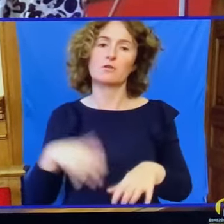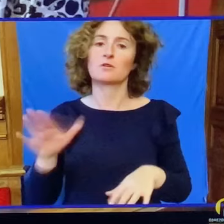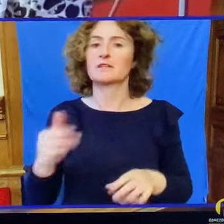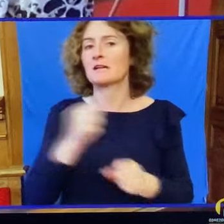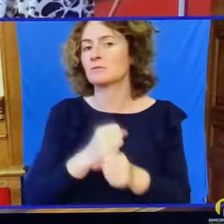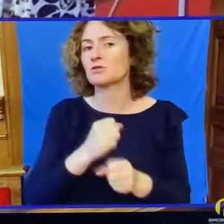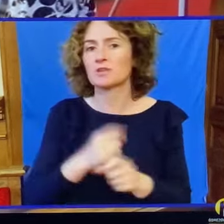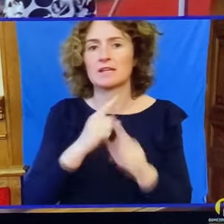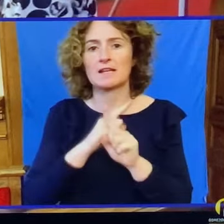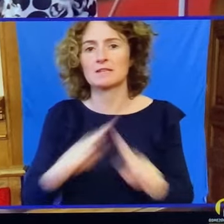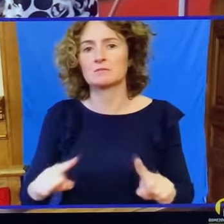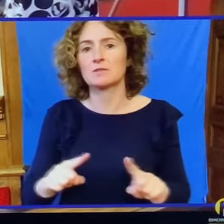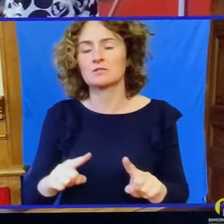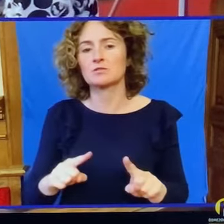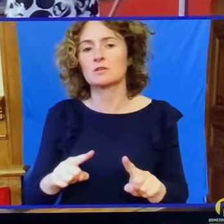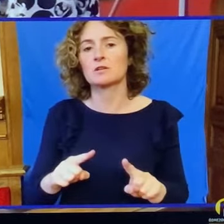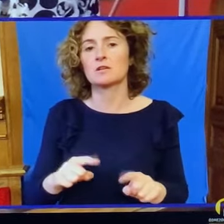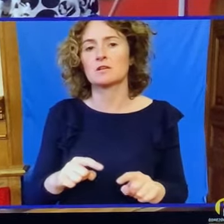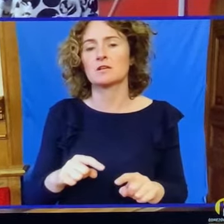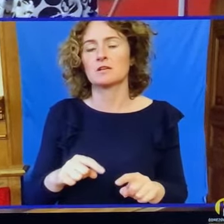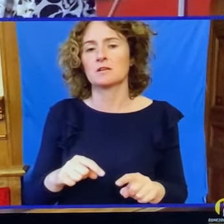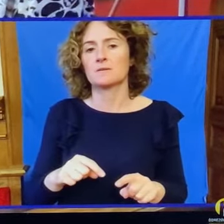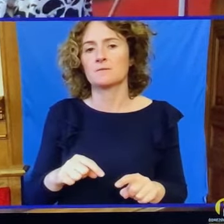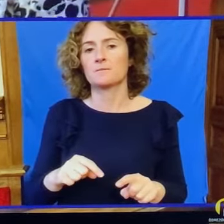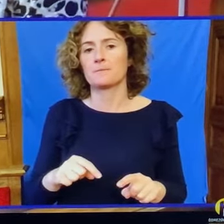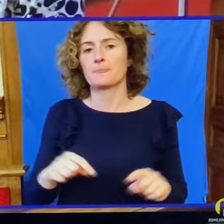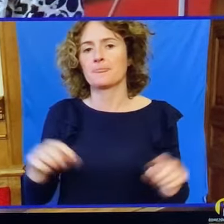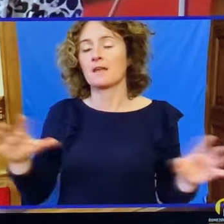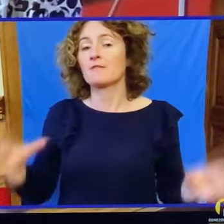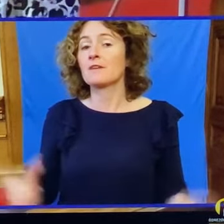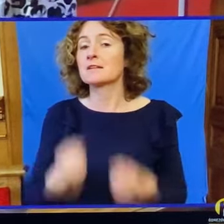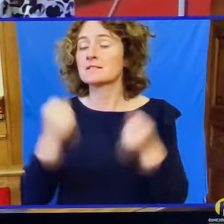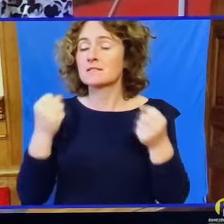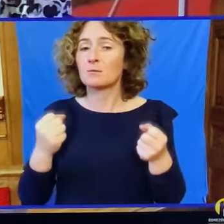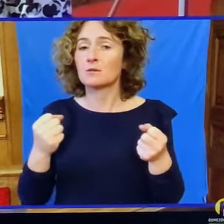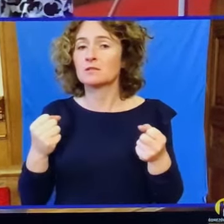mint felszabadította Hódmezővásárhelyt.